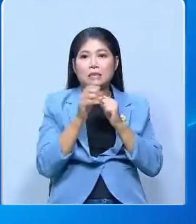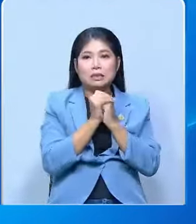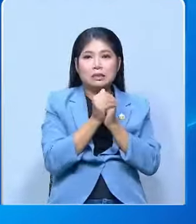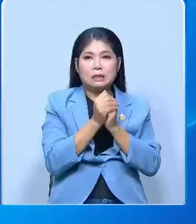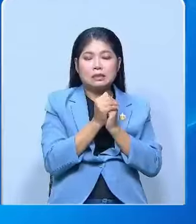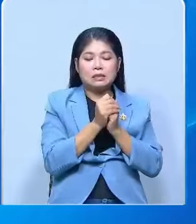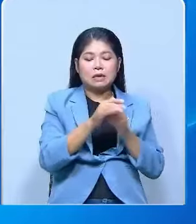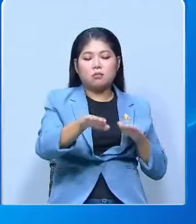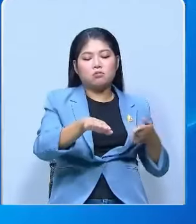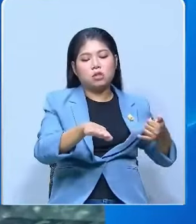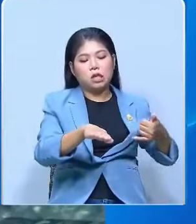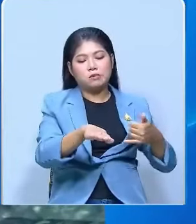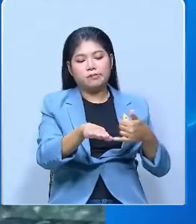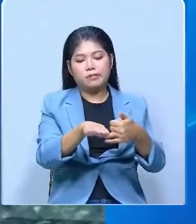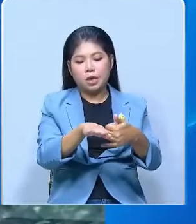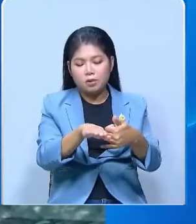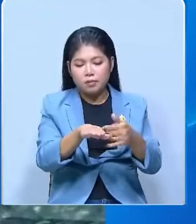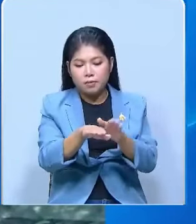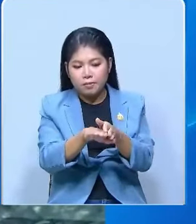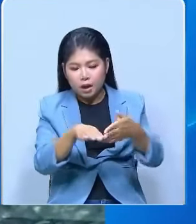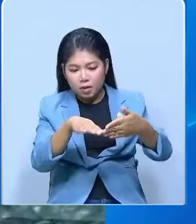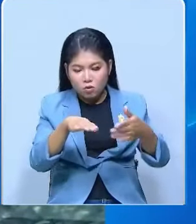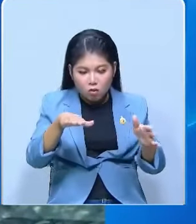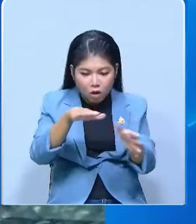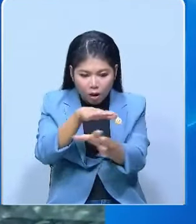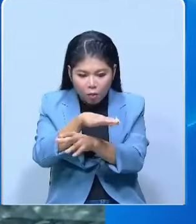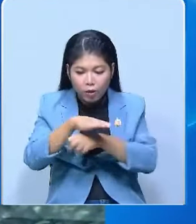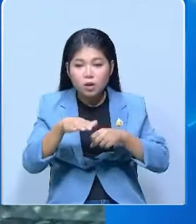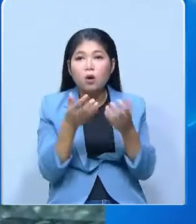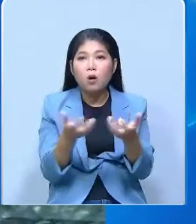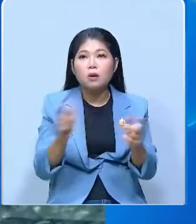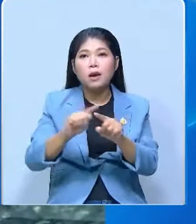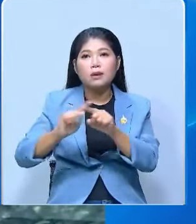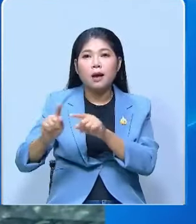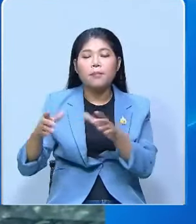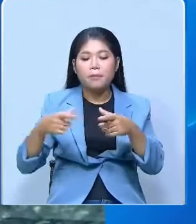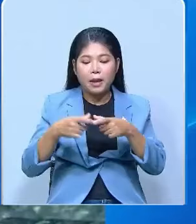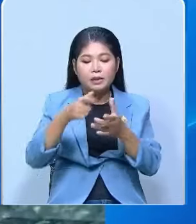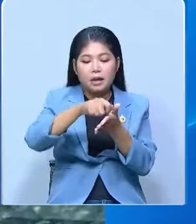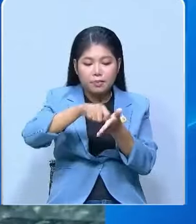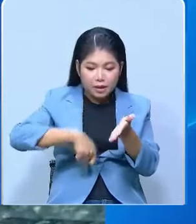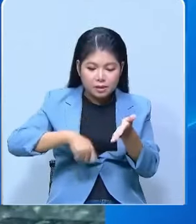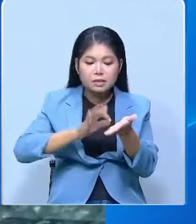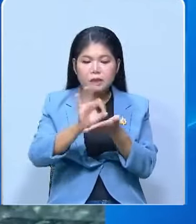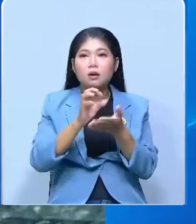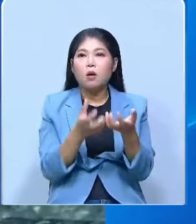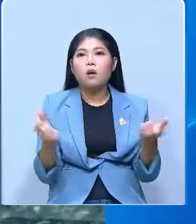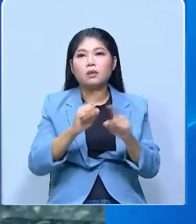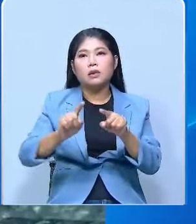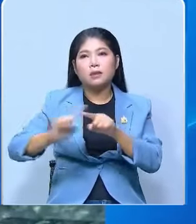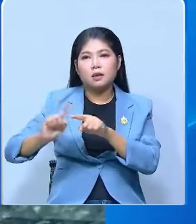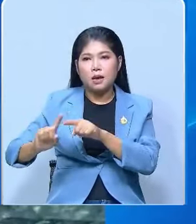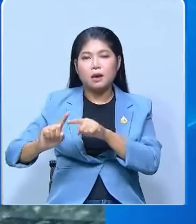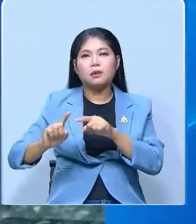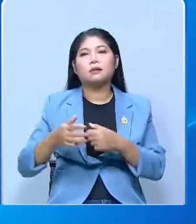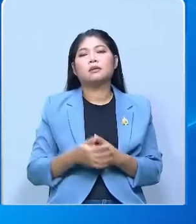ดินเข้าไปเปิดประตูขโมยทรัพย์สินต่างๆก็จะมุ่งเป้าไปที่พวกบัตรเครดิตนำไปรูดซื้อสินค้านะคะกับร้